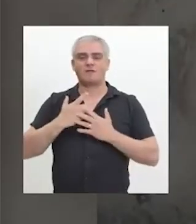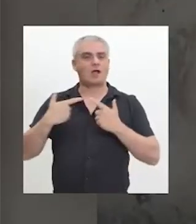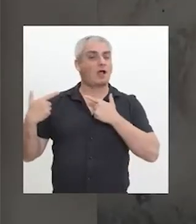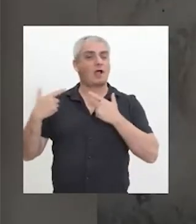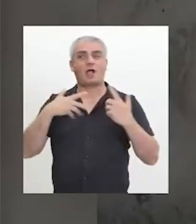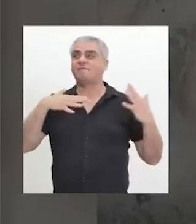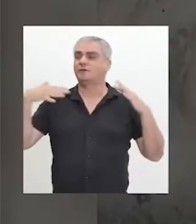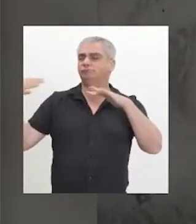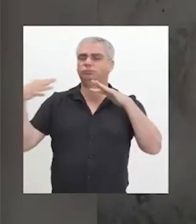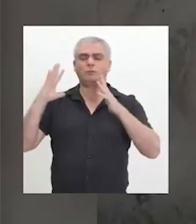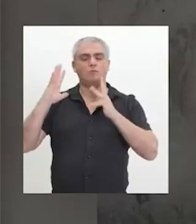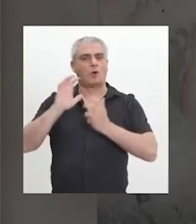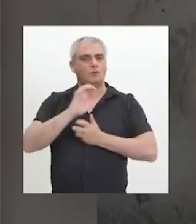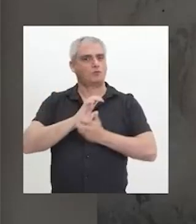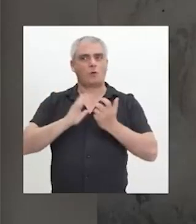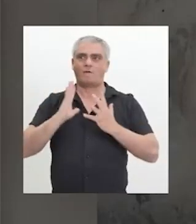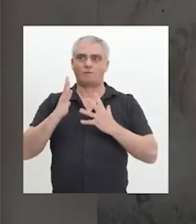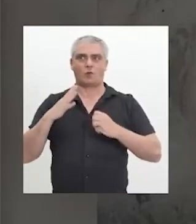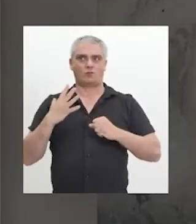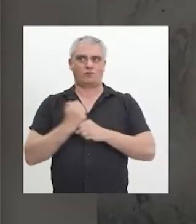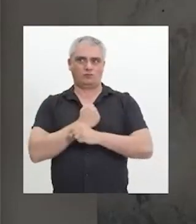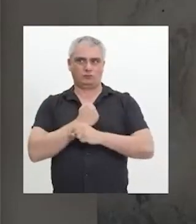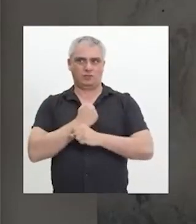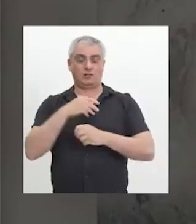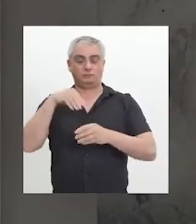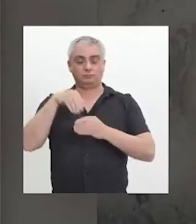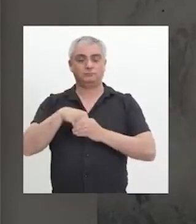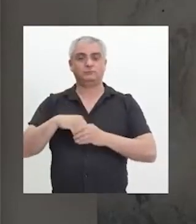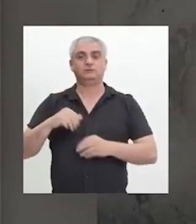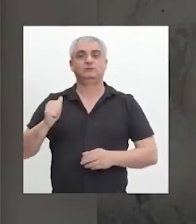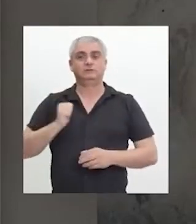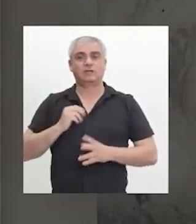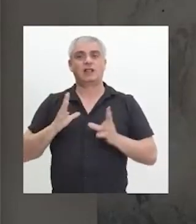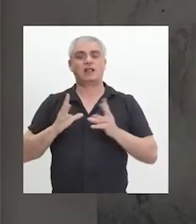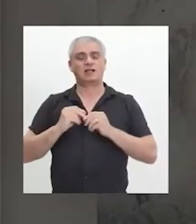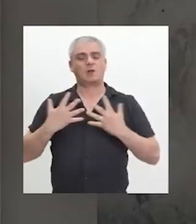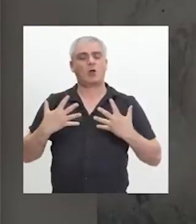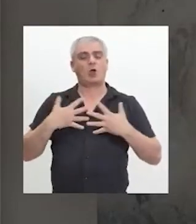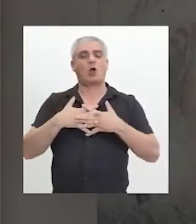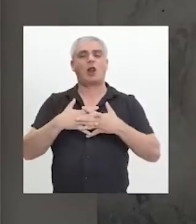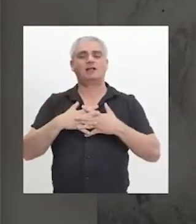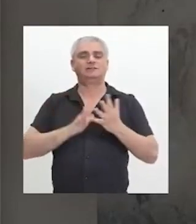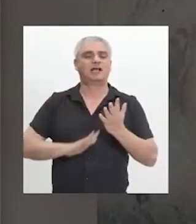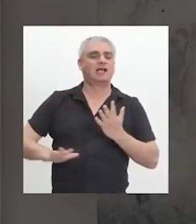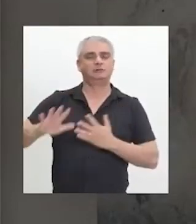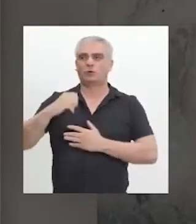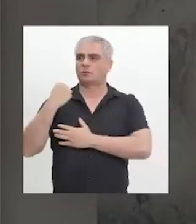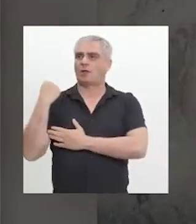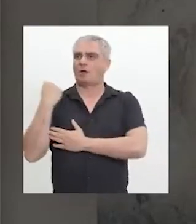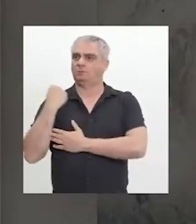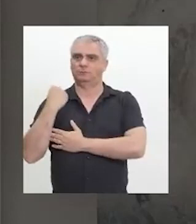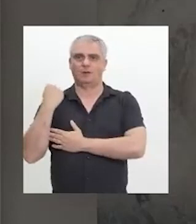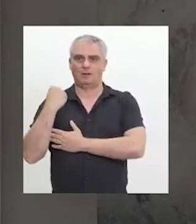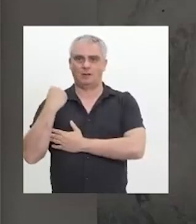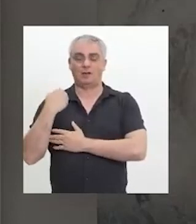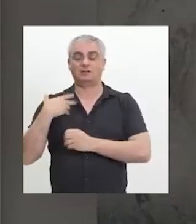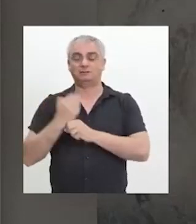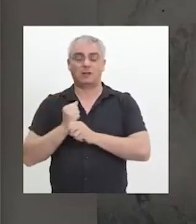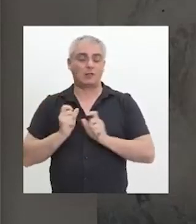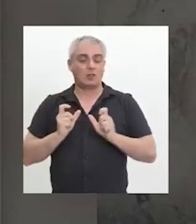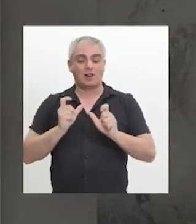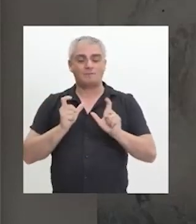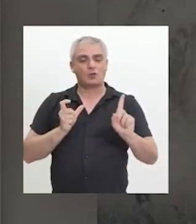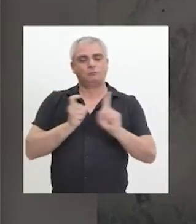אווירי מורכב ומוצלח במסגרתו צהל יחד עם קואליציה אזורית חזקה מנעו